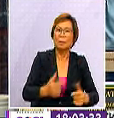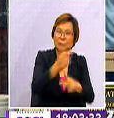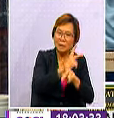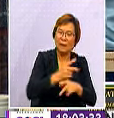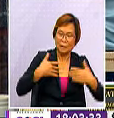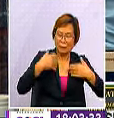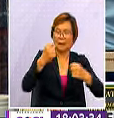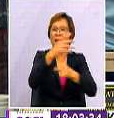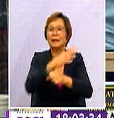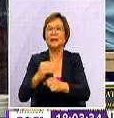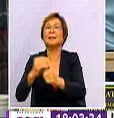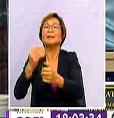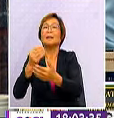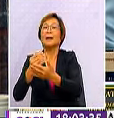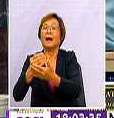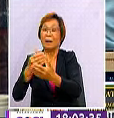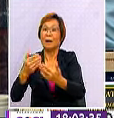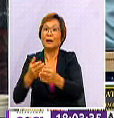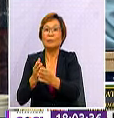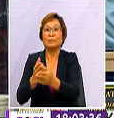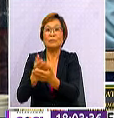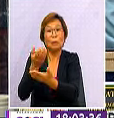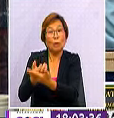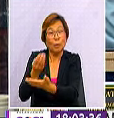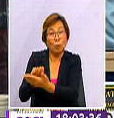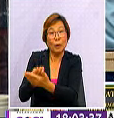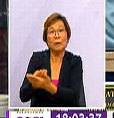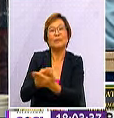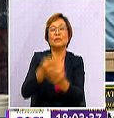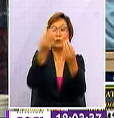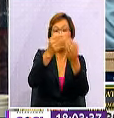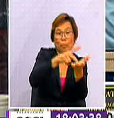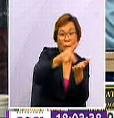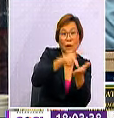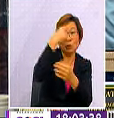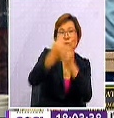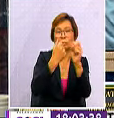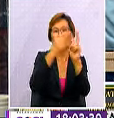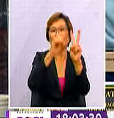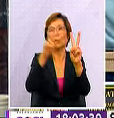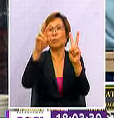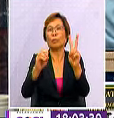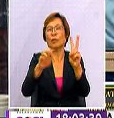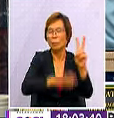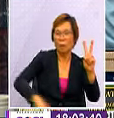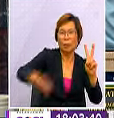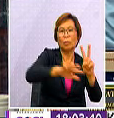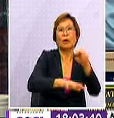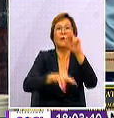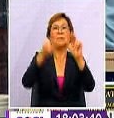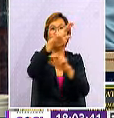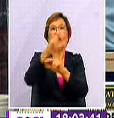memerangi COVID-19. Maka jumlah perbelanjaan keseluruhan tahun 2020 dianggarkan